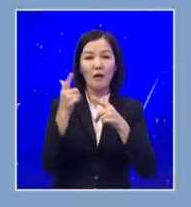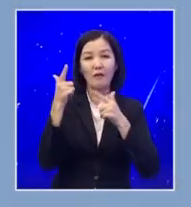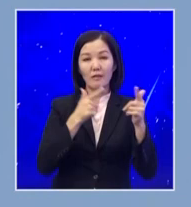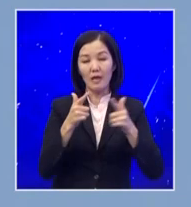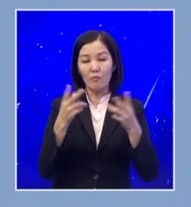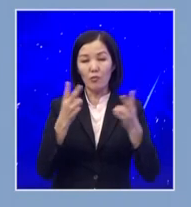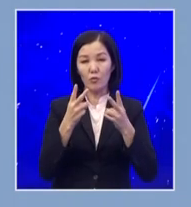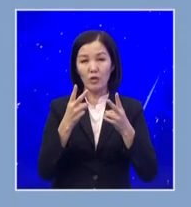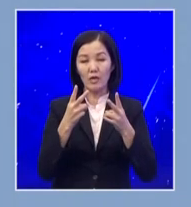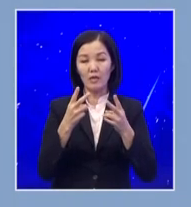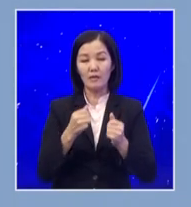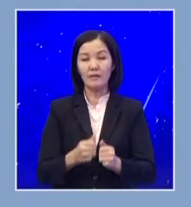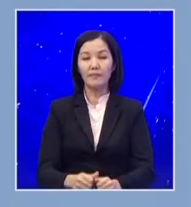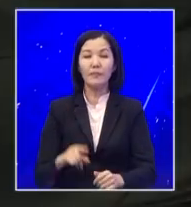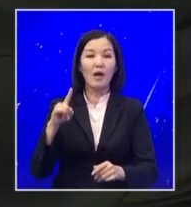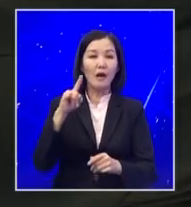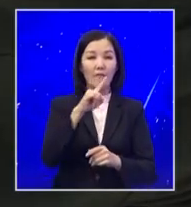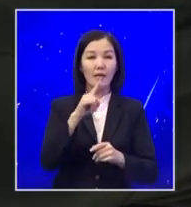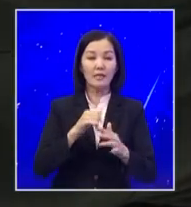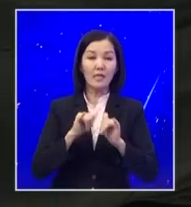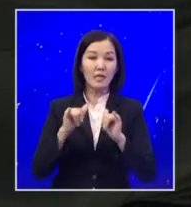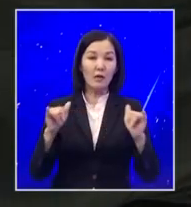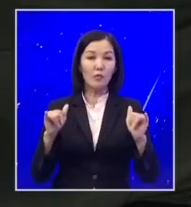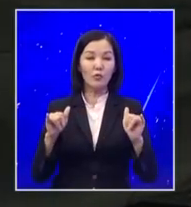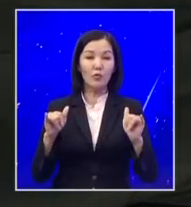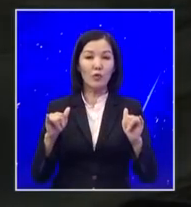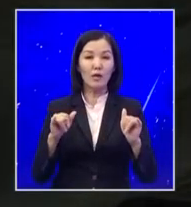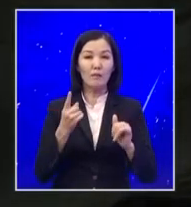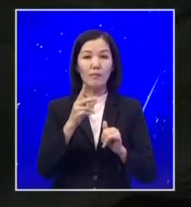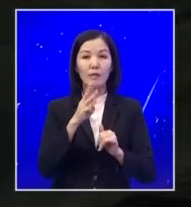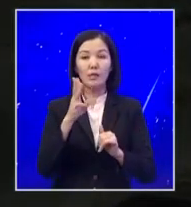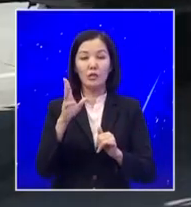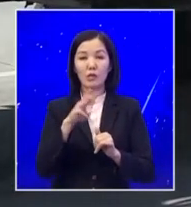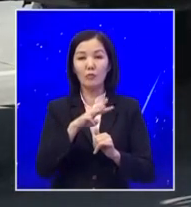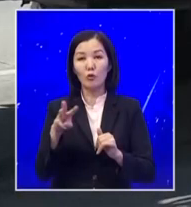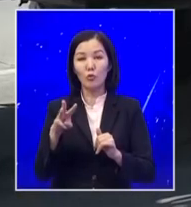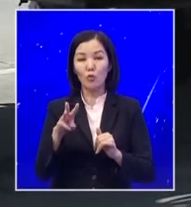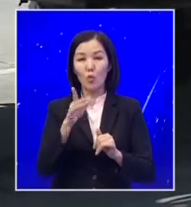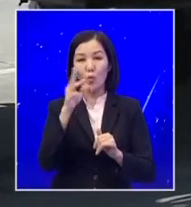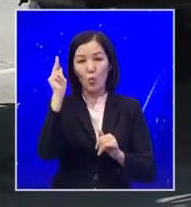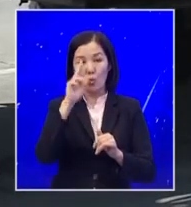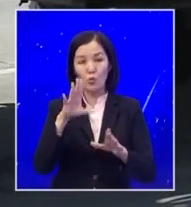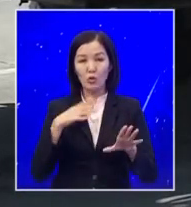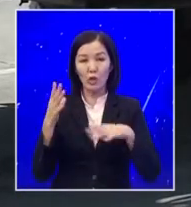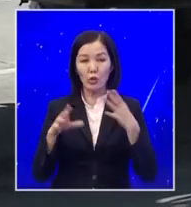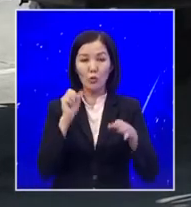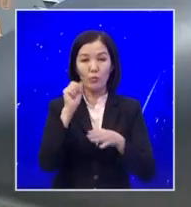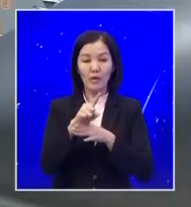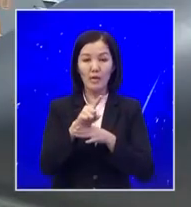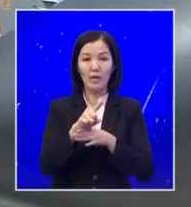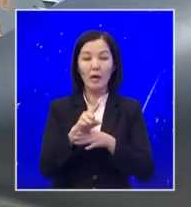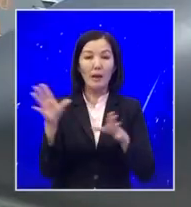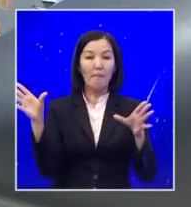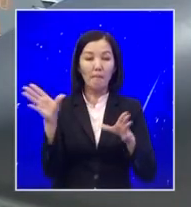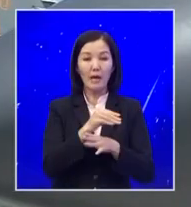әрекеттерін үйлестіру және авиацияны ауаға көтеруге бірнеше минут беріледі. Оқу жаттығу барысында әскерилер берілген тапсырманы